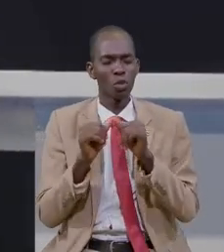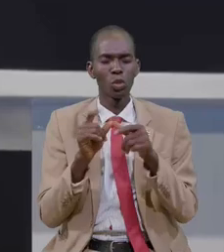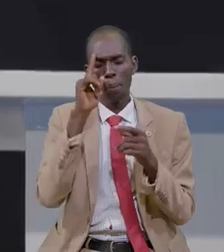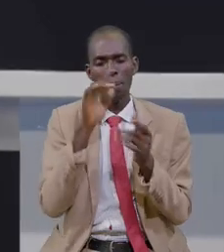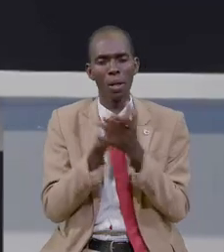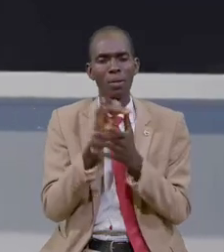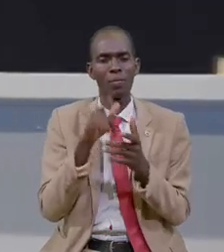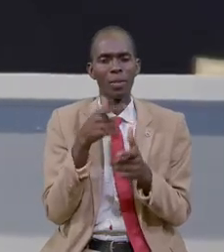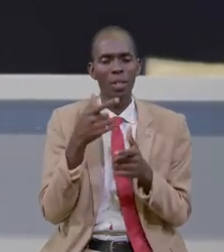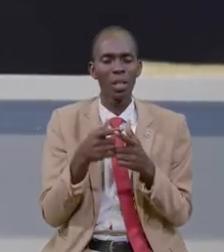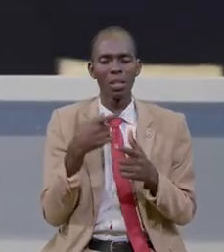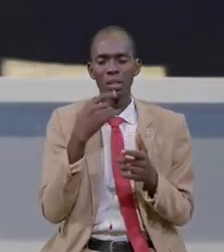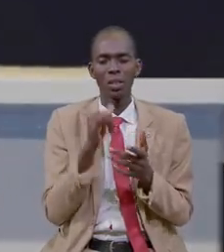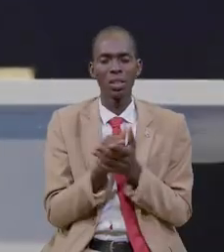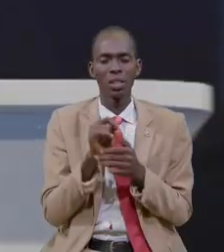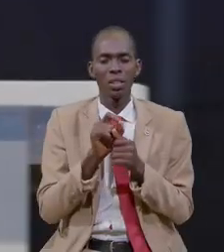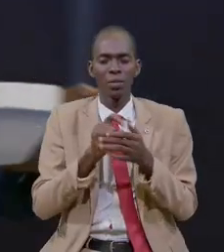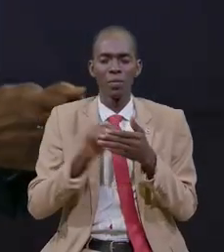ils ont continué à croire. Maintenant, il dit,